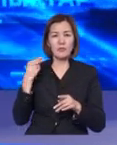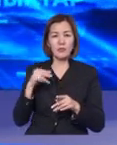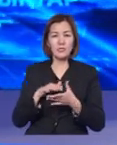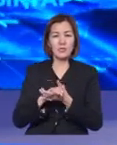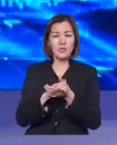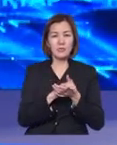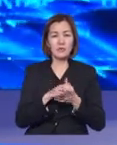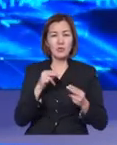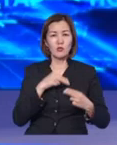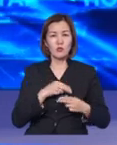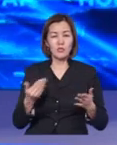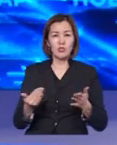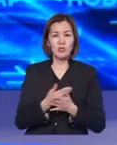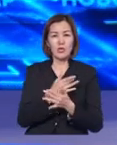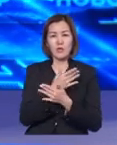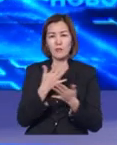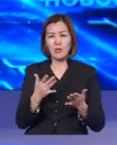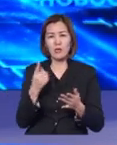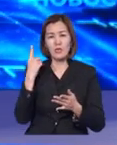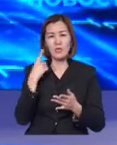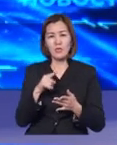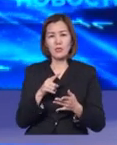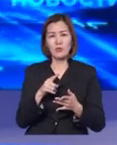жұмысын еліміздің жаңа гуманитариялық идеологиялық